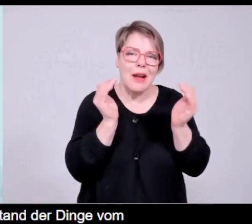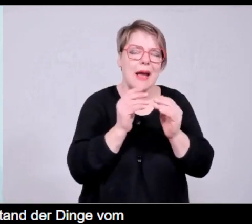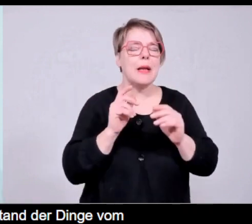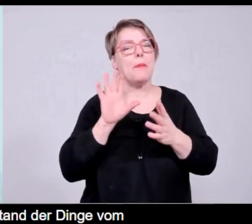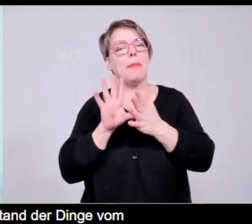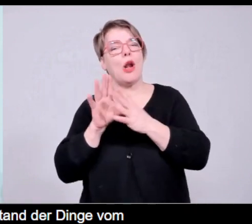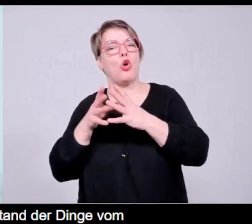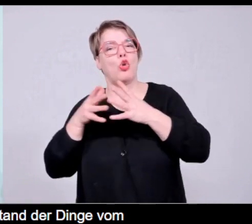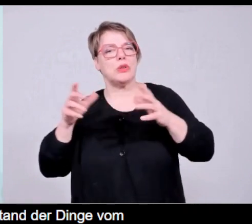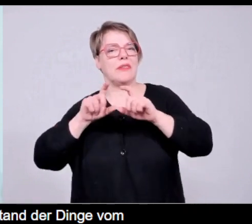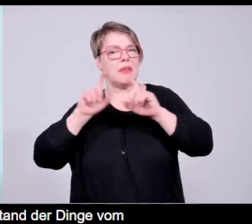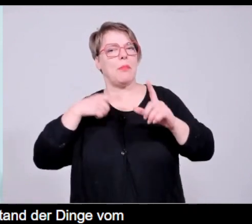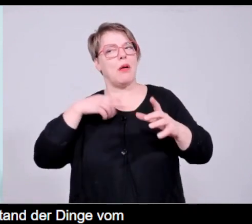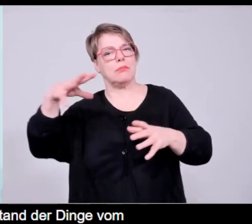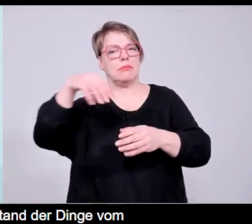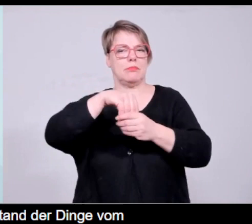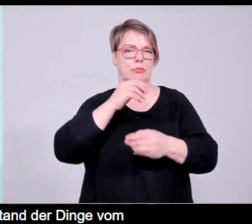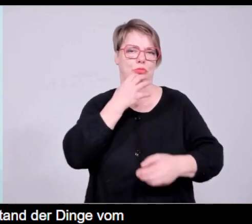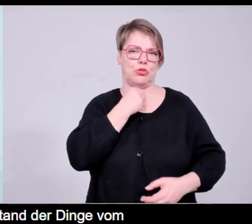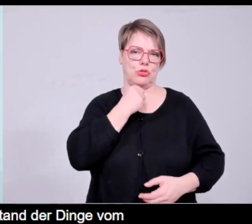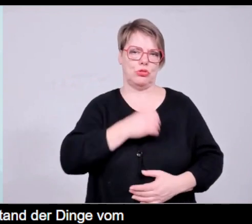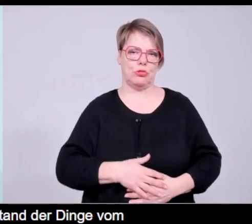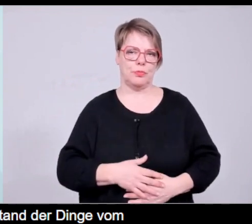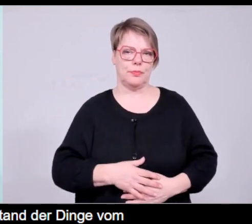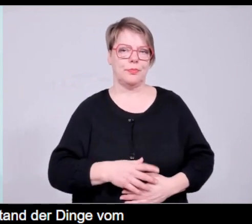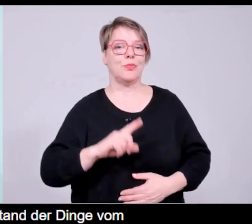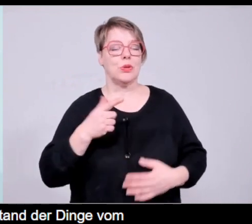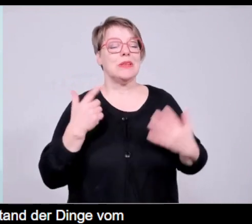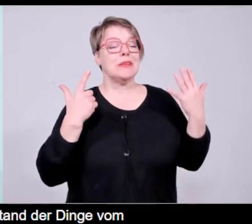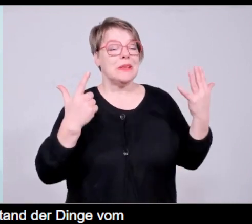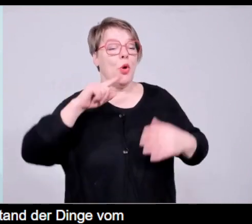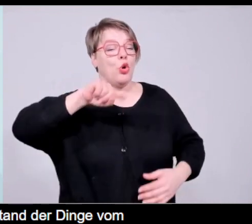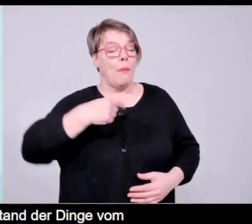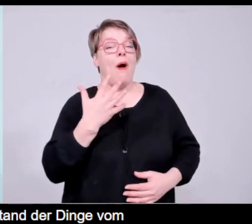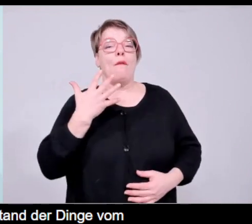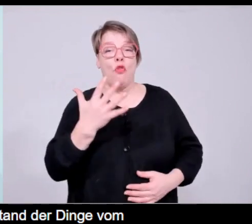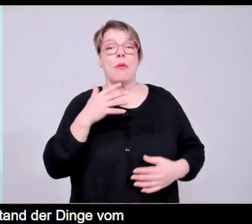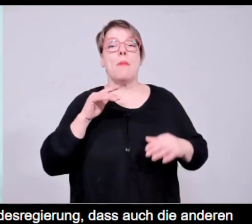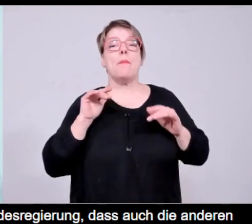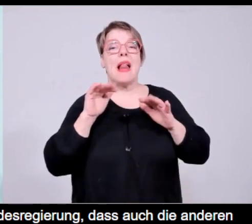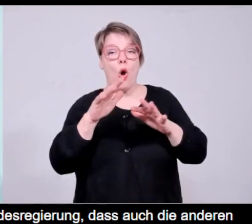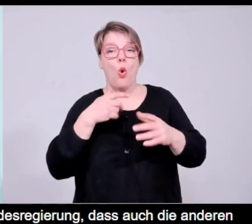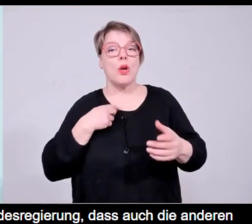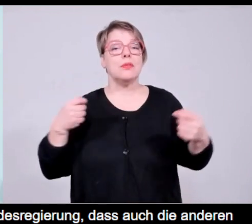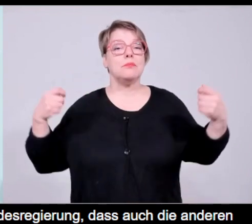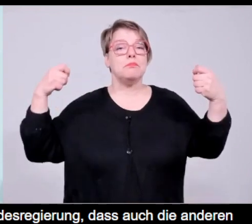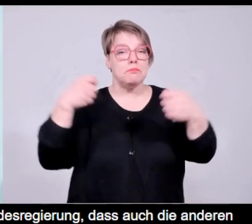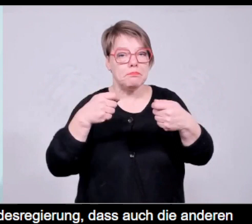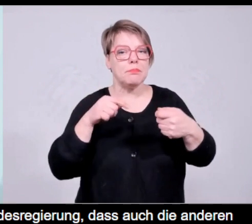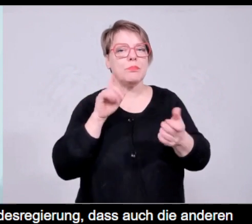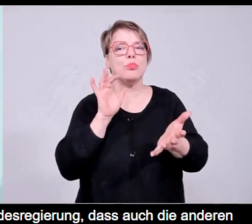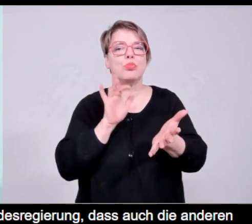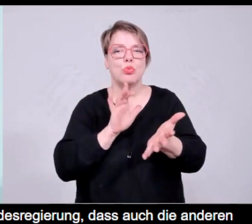Also würden die Eigenanteile der Pflegebedürftigen dadurch überproportional steigen. Das wollen wir nicht. Wir wollen auf der einen Seite mehr